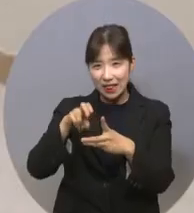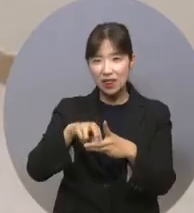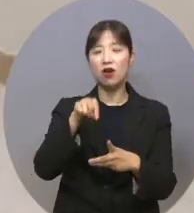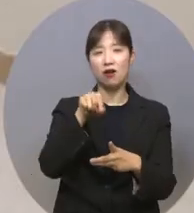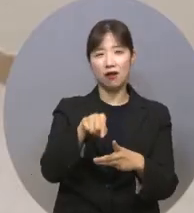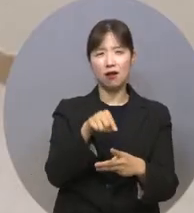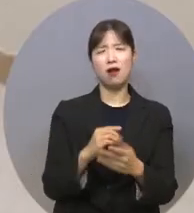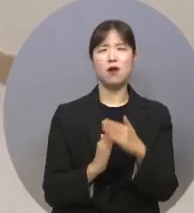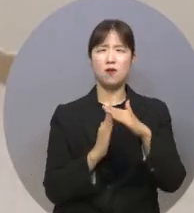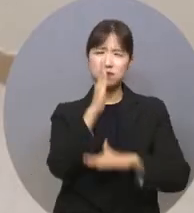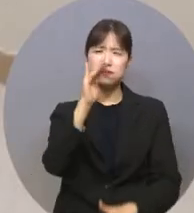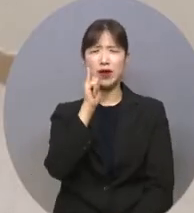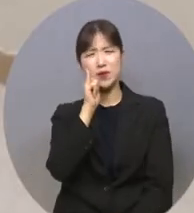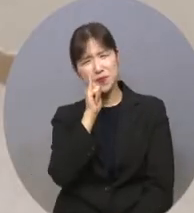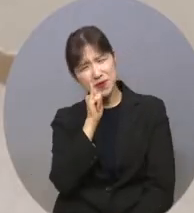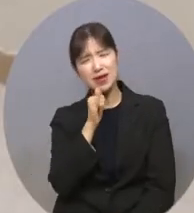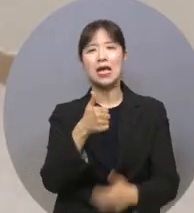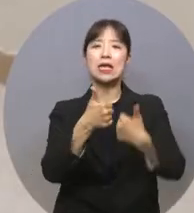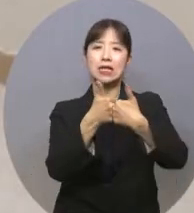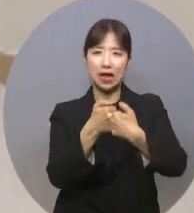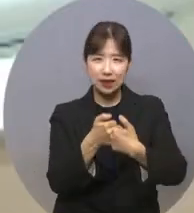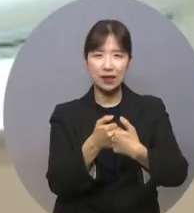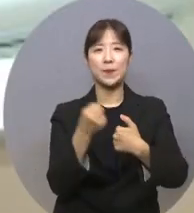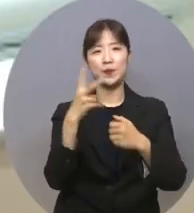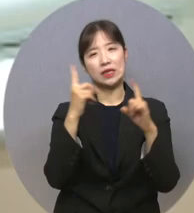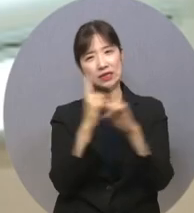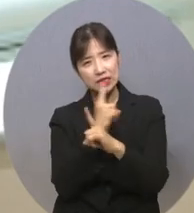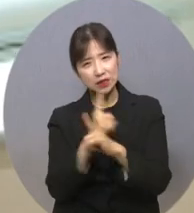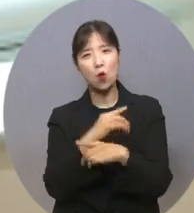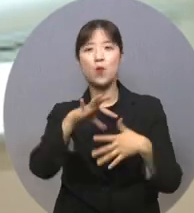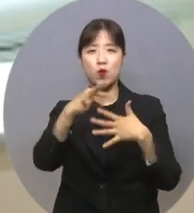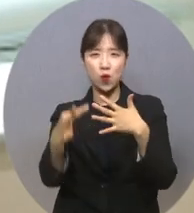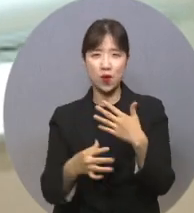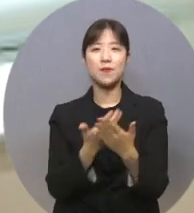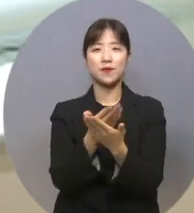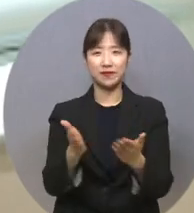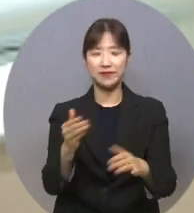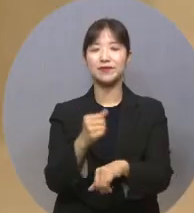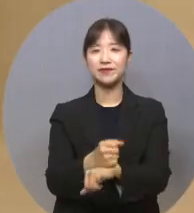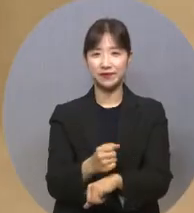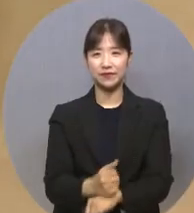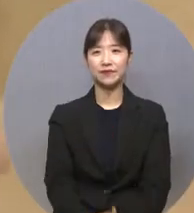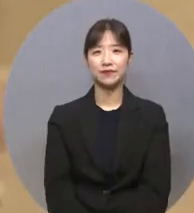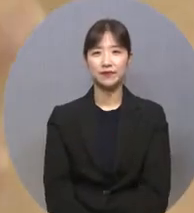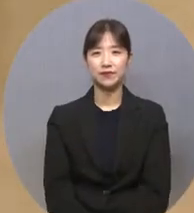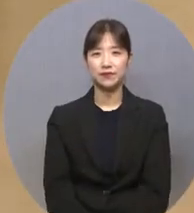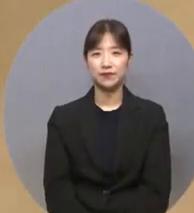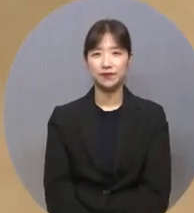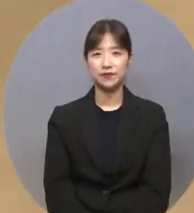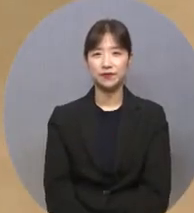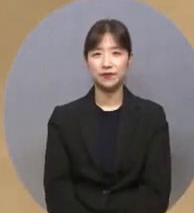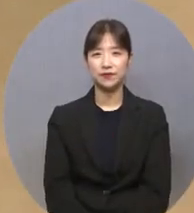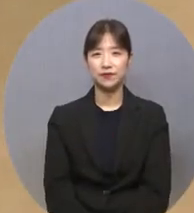상담 병원 치료기 속 치유 등의 프로그램에 제공합니다 복지 tv 뉴스 이거 아닙니다